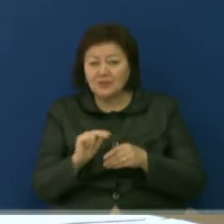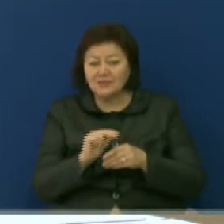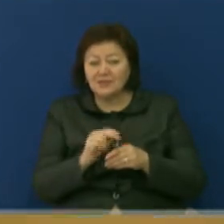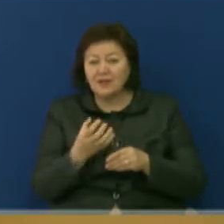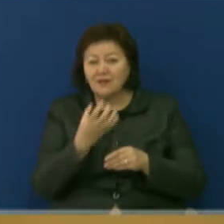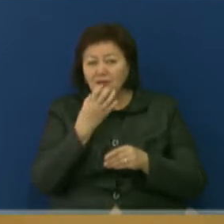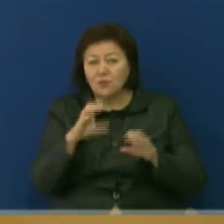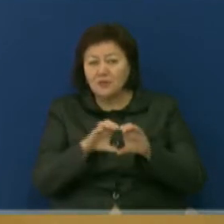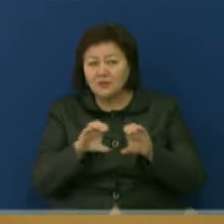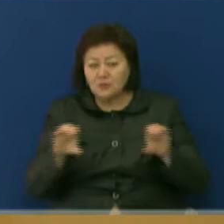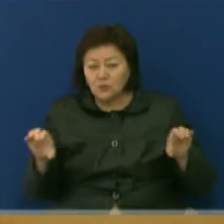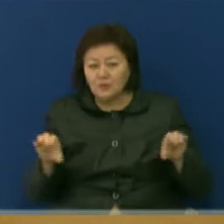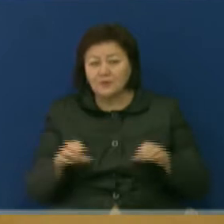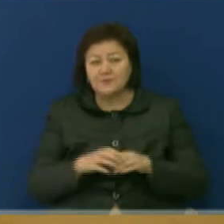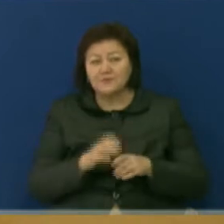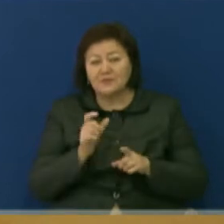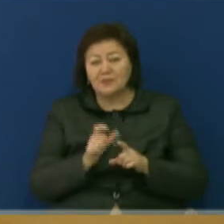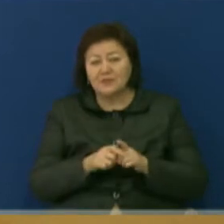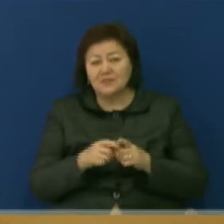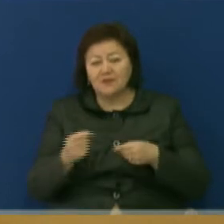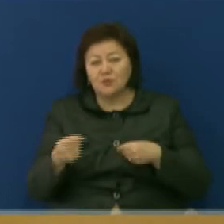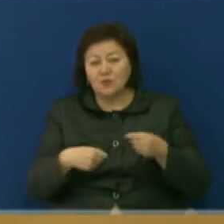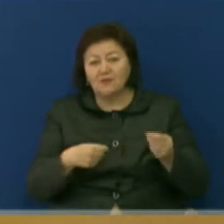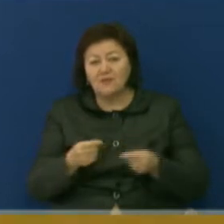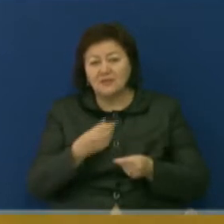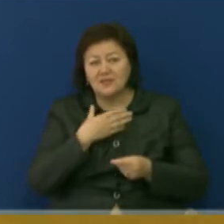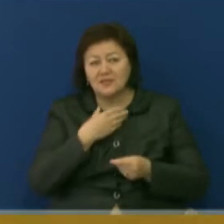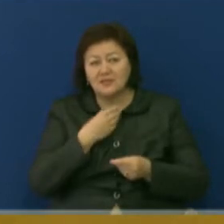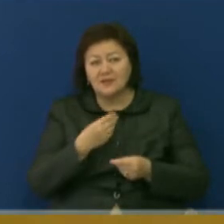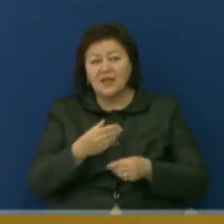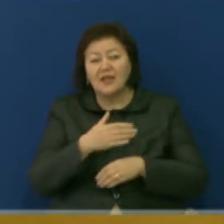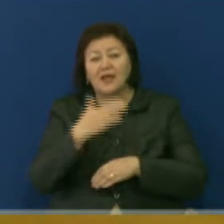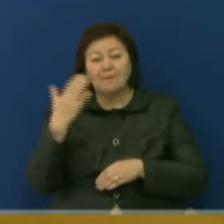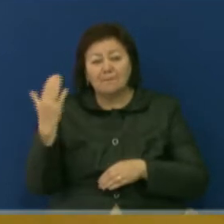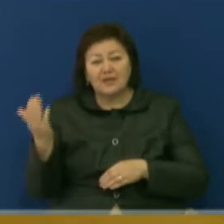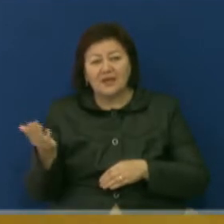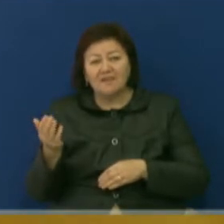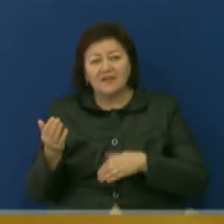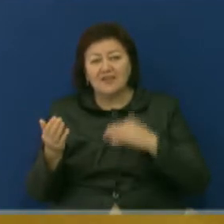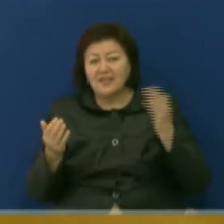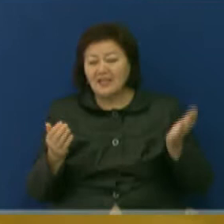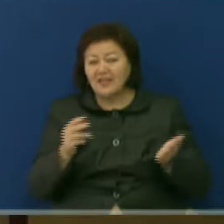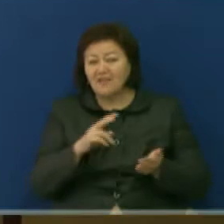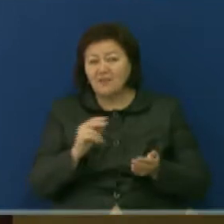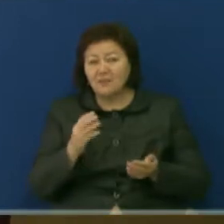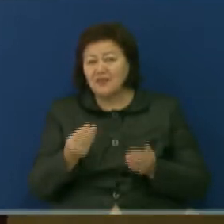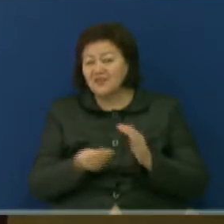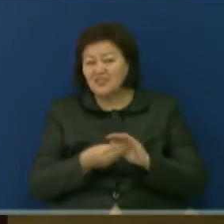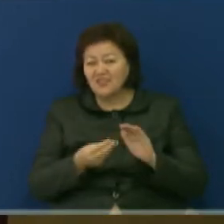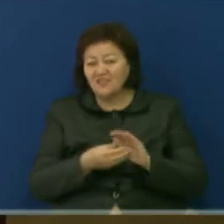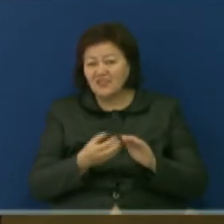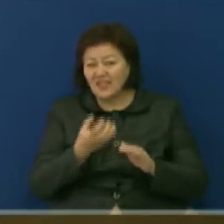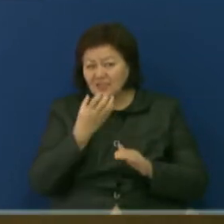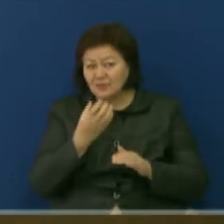тиіссіз. Әкімнің айтуынша қабылданып жатқан шаралар оң жағалаудағы жылу тапшылығын айтарлықтай азайтуға, сондай-ақ сол